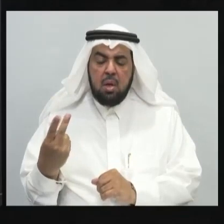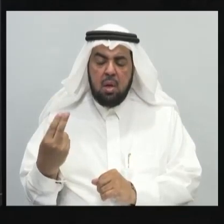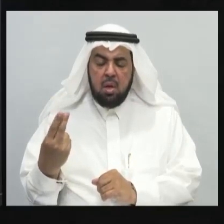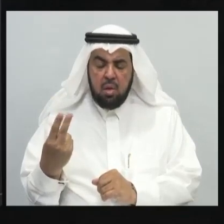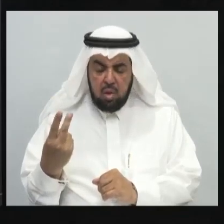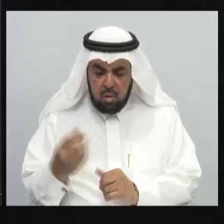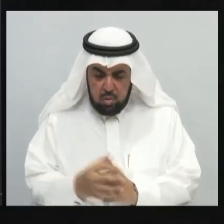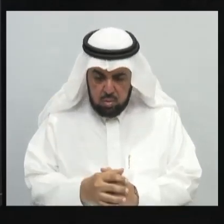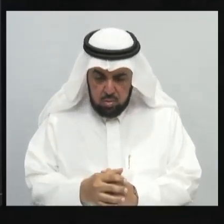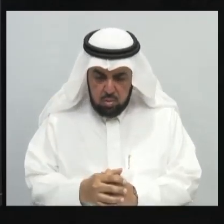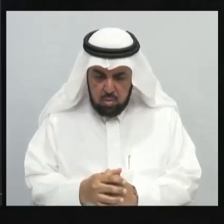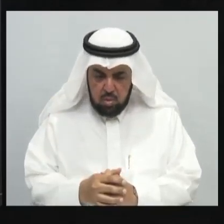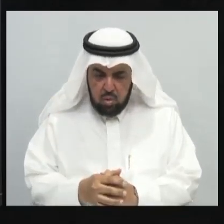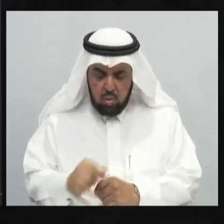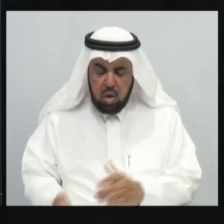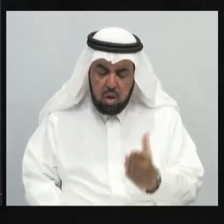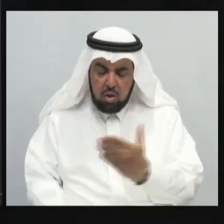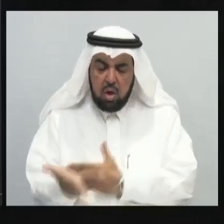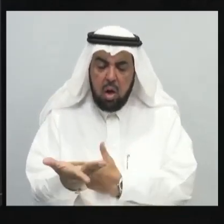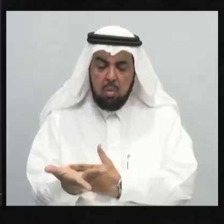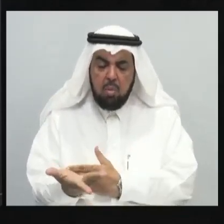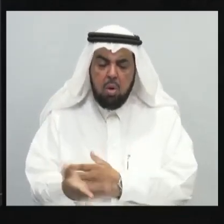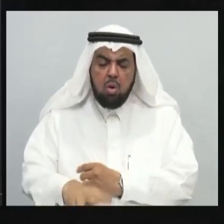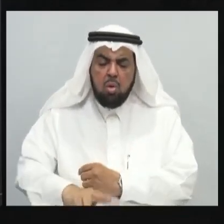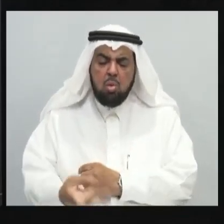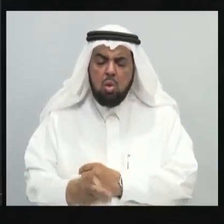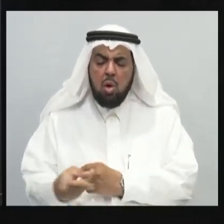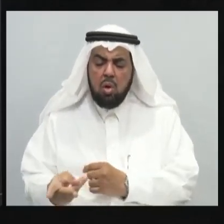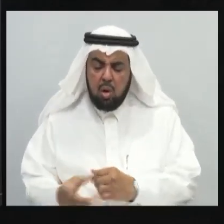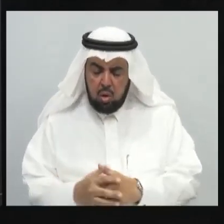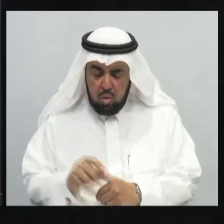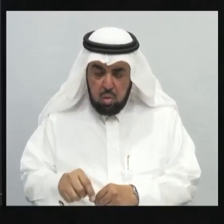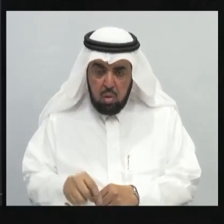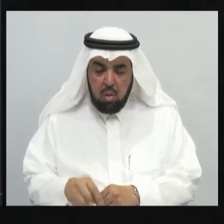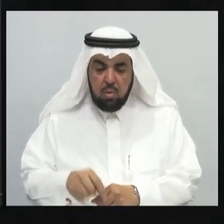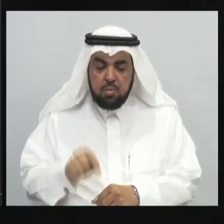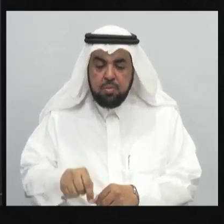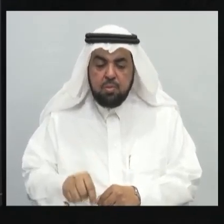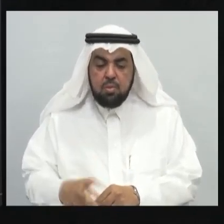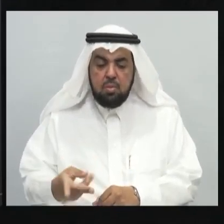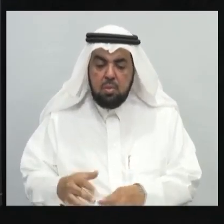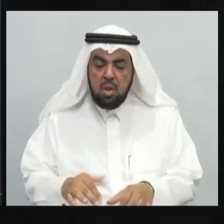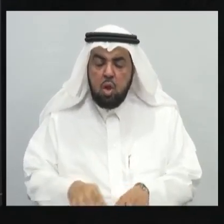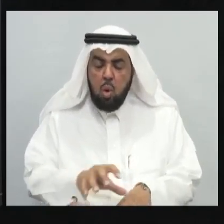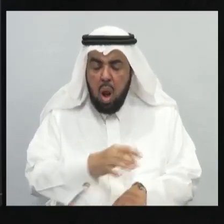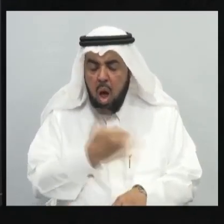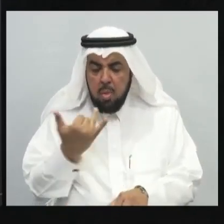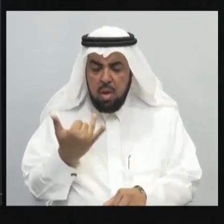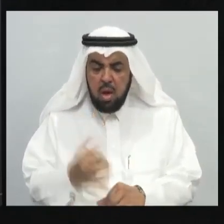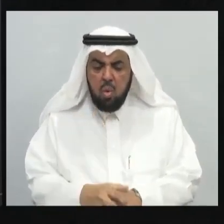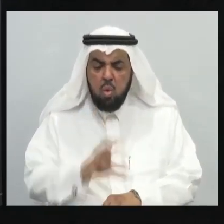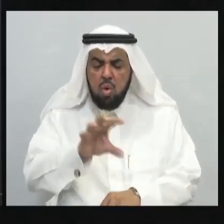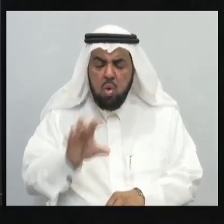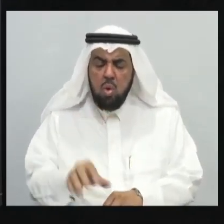العالميه الثانيه وما نتج عنها من متغيرات سواء كانت على مستوى الدول العربيه